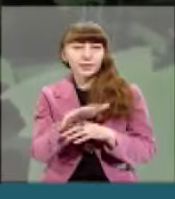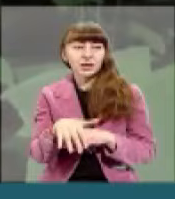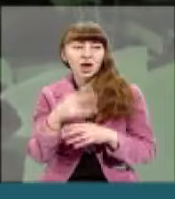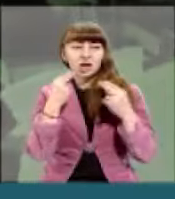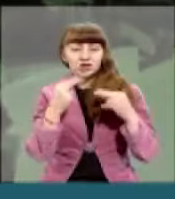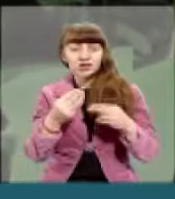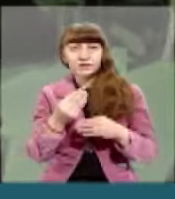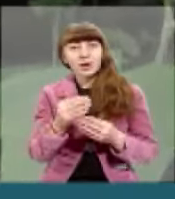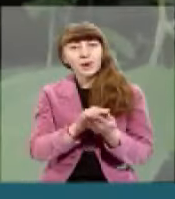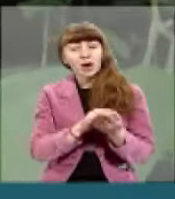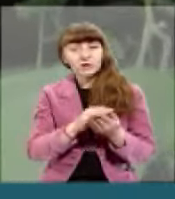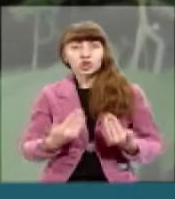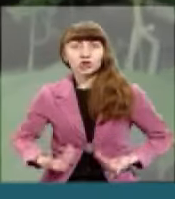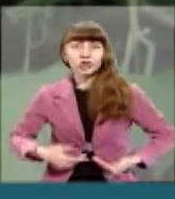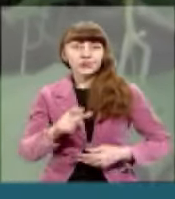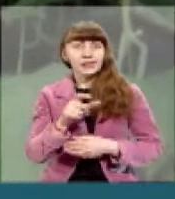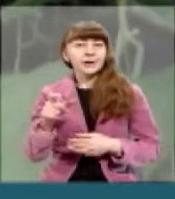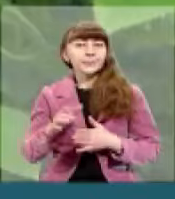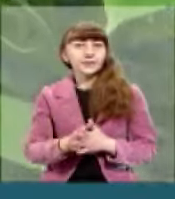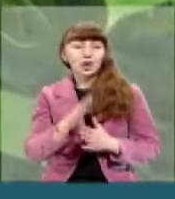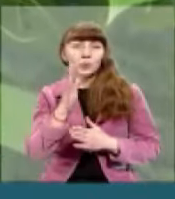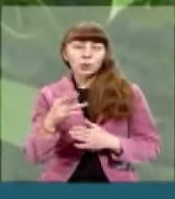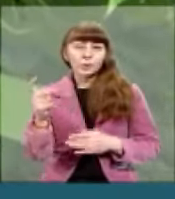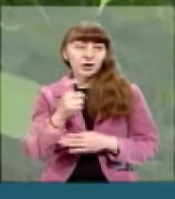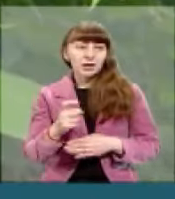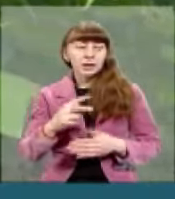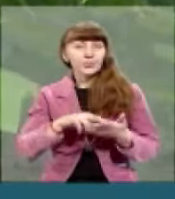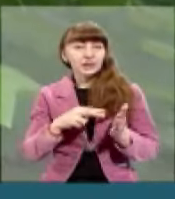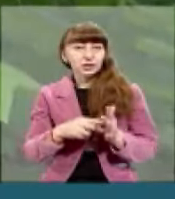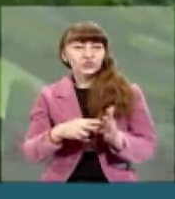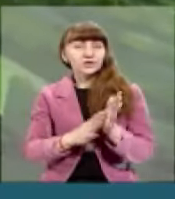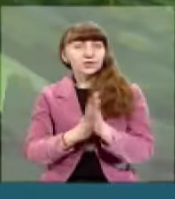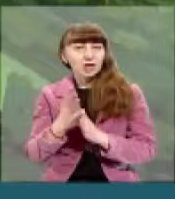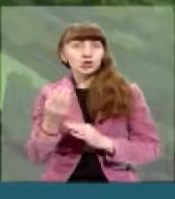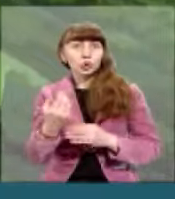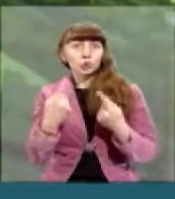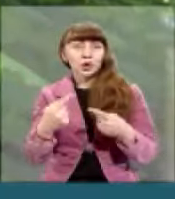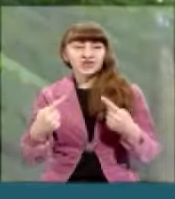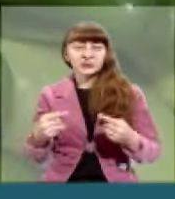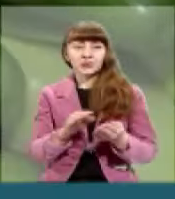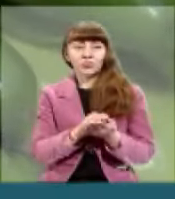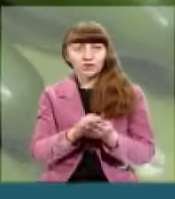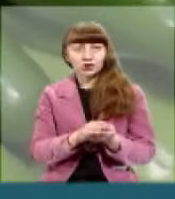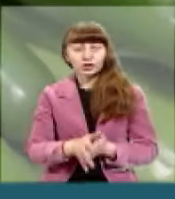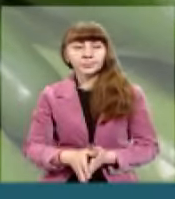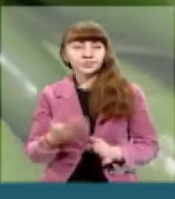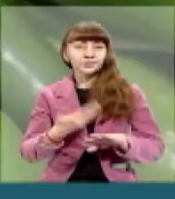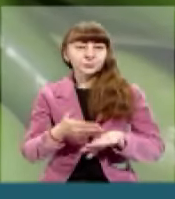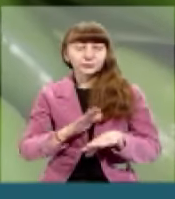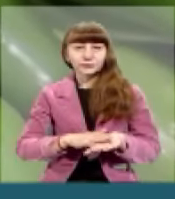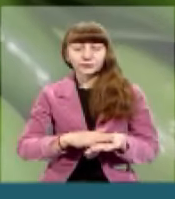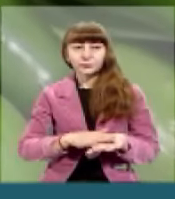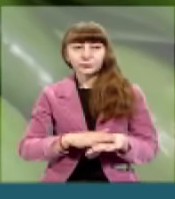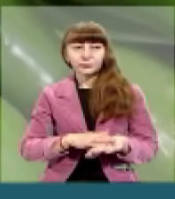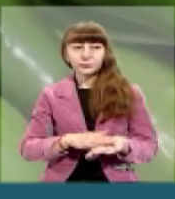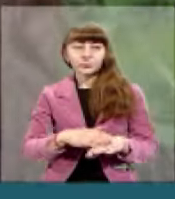обеспечивает качественной продукцией жителей моногорода. В дальнейшем владельцы бизнеса планируют выращивать и другие виды овощей. Сложность одна –